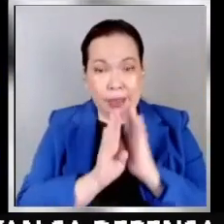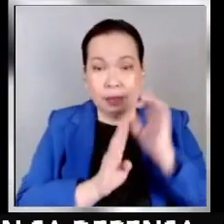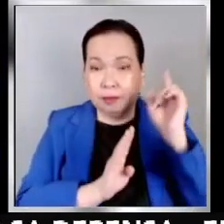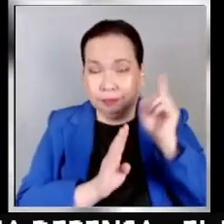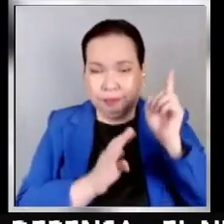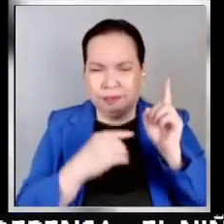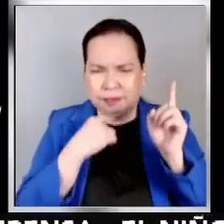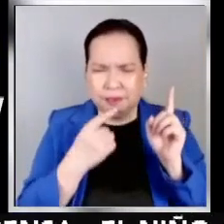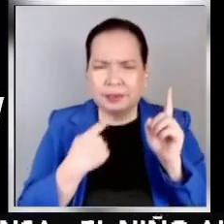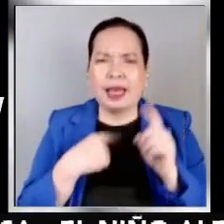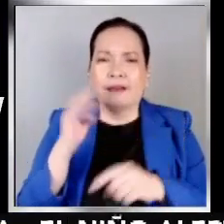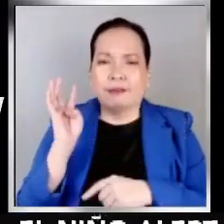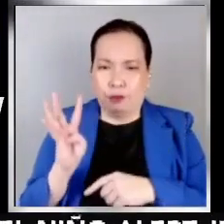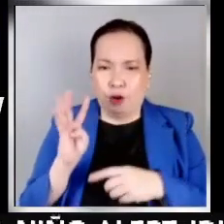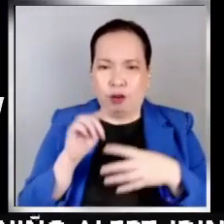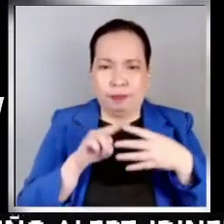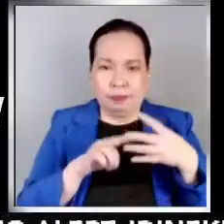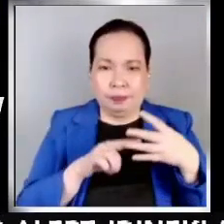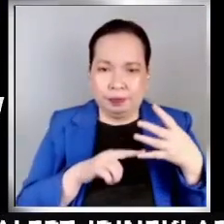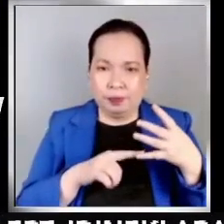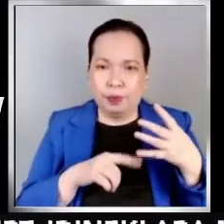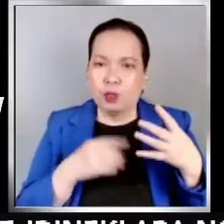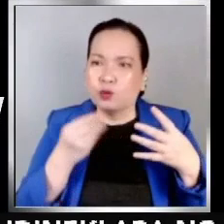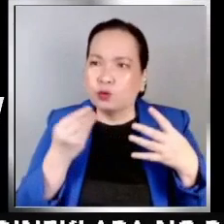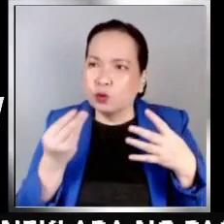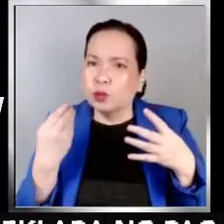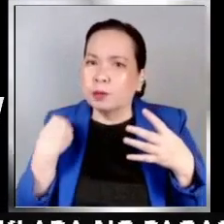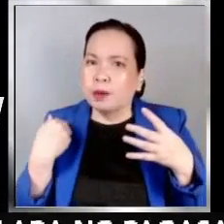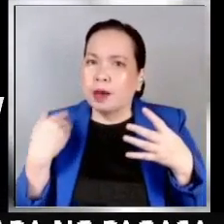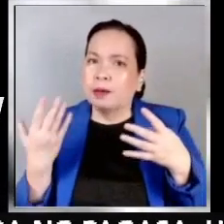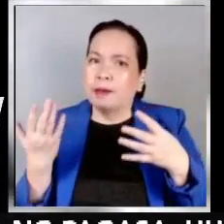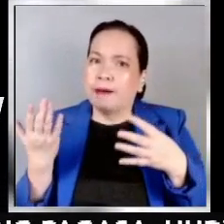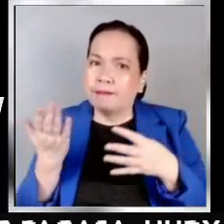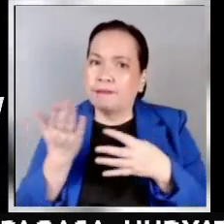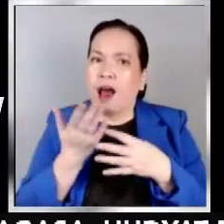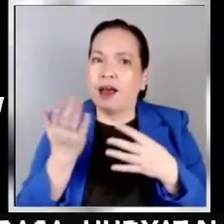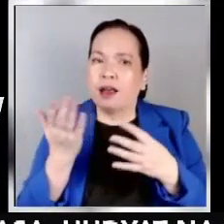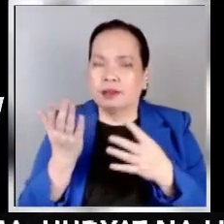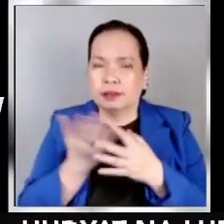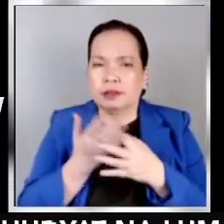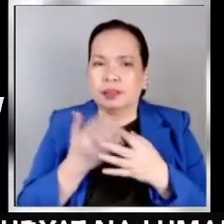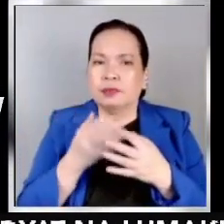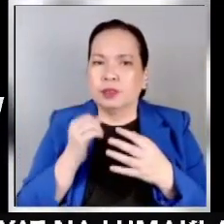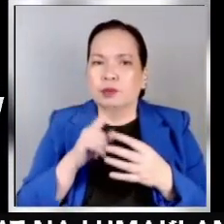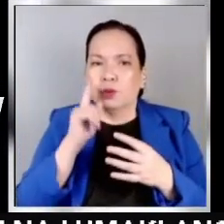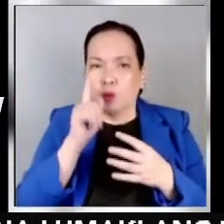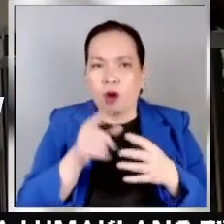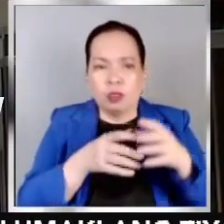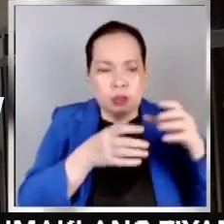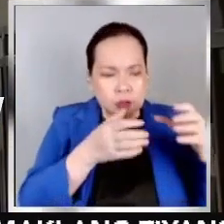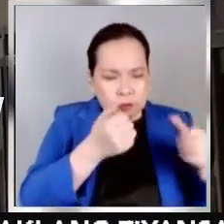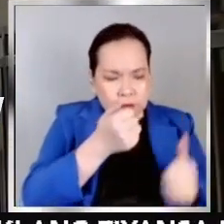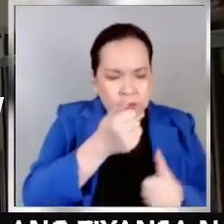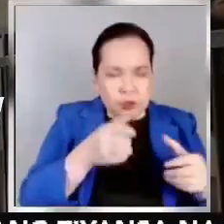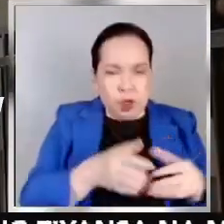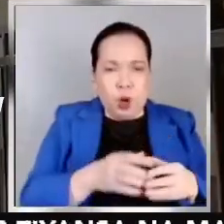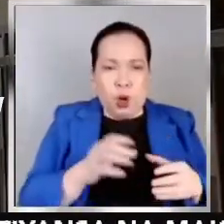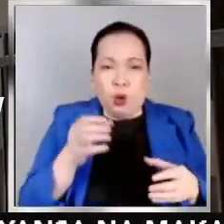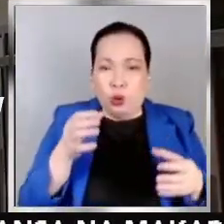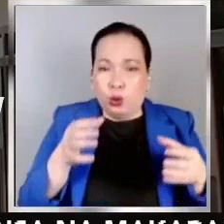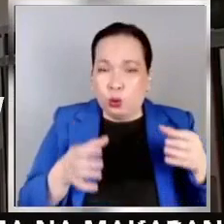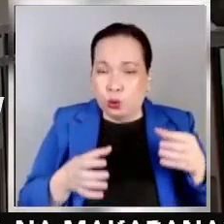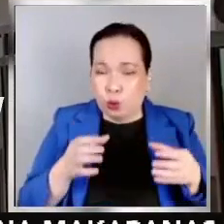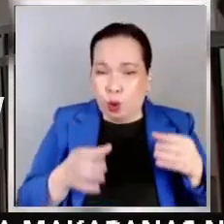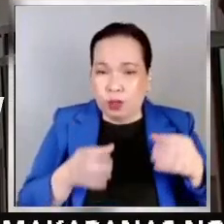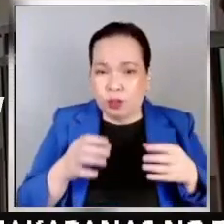dahil kakaunti pa naman yung nakafile, pwede ng isang division ng Court of Tax Appeals. Sa kasalukuyang